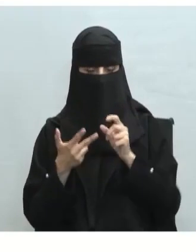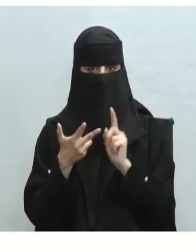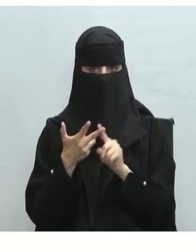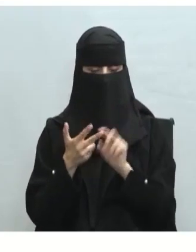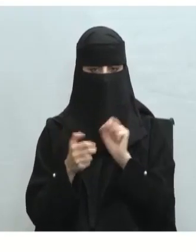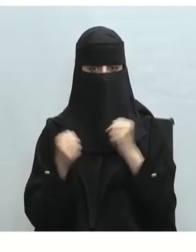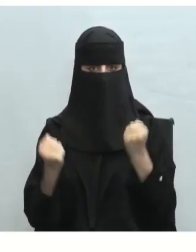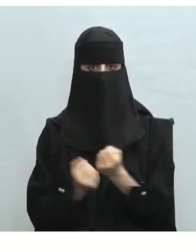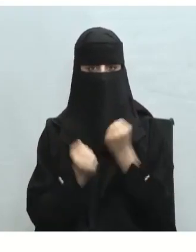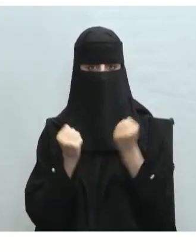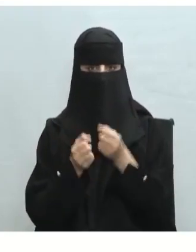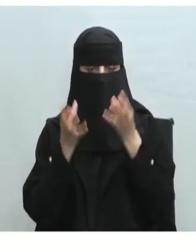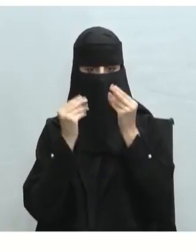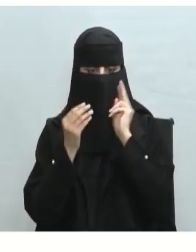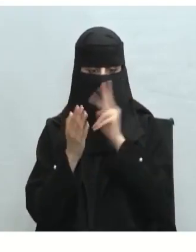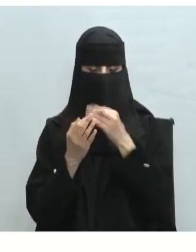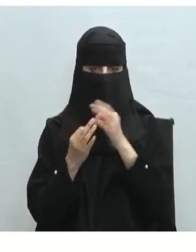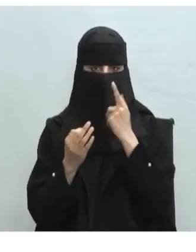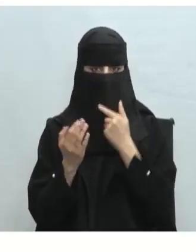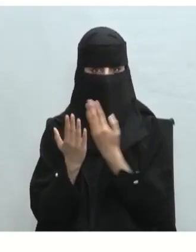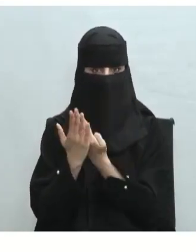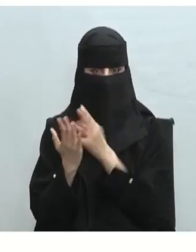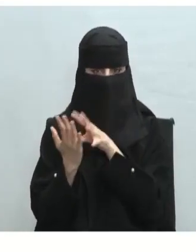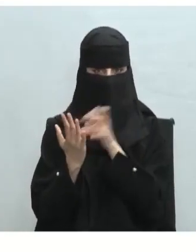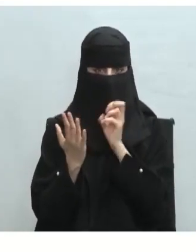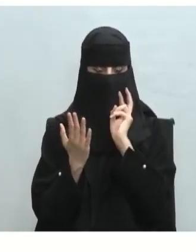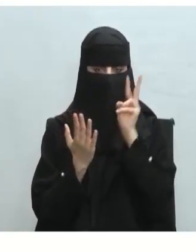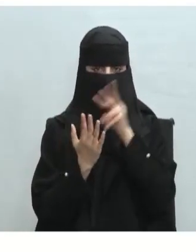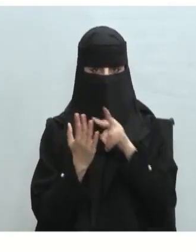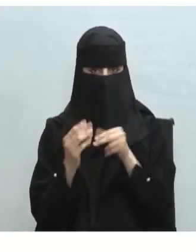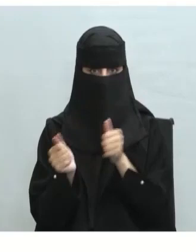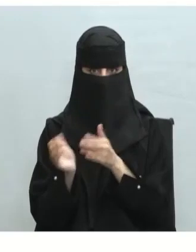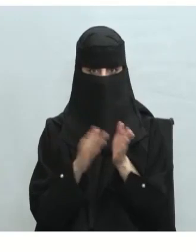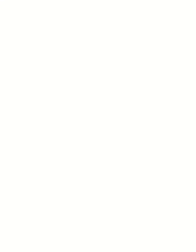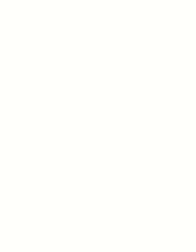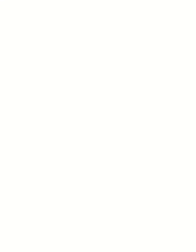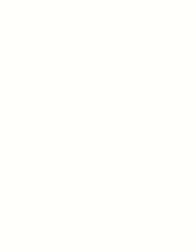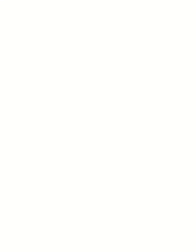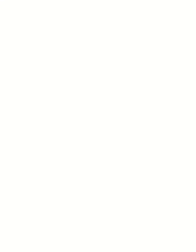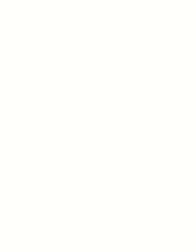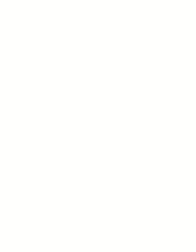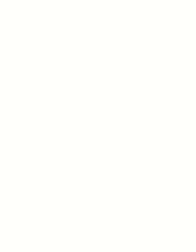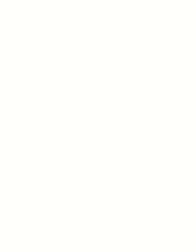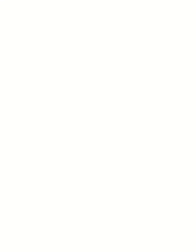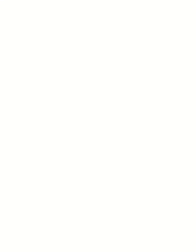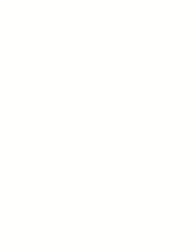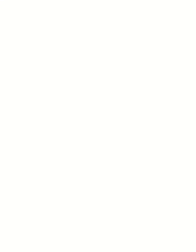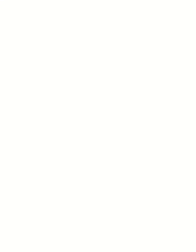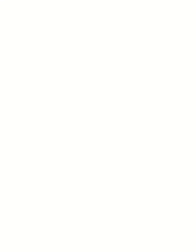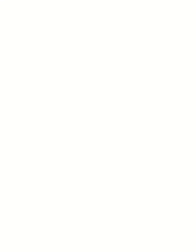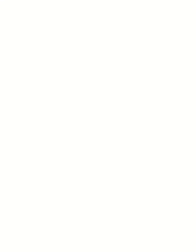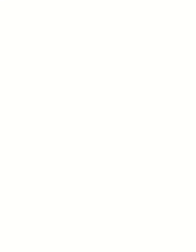لهذه الوحده وهذا هو رابط الدرس الرقمي بامكانك ايضا الدخول ومشاهده هذا الدرس استعم